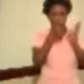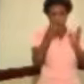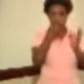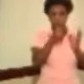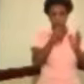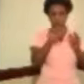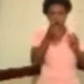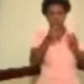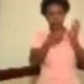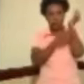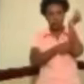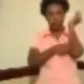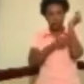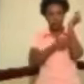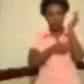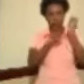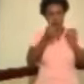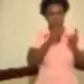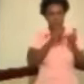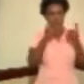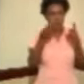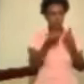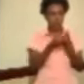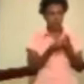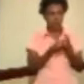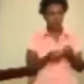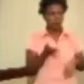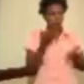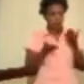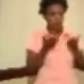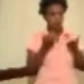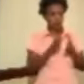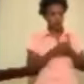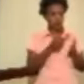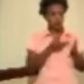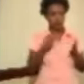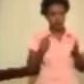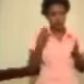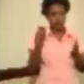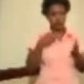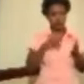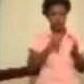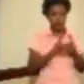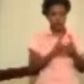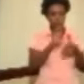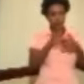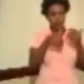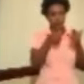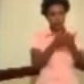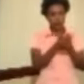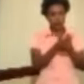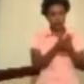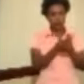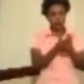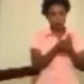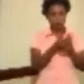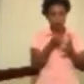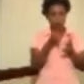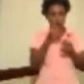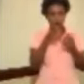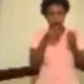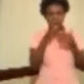collectivités territoriales. Il se trouve que nous-mêmes, nous gagnons décentralisation qui est institutionnelle. Nous gagnons